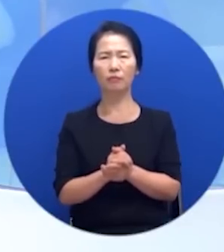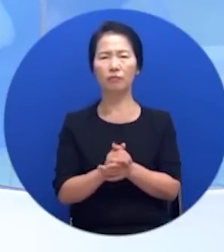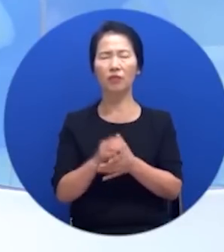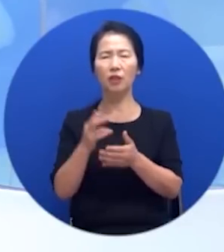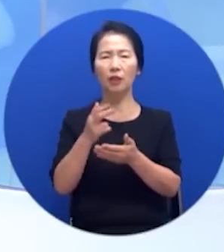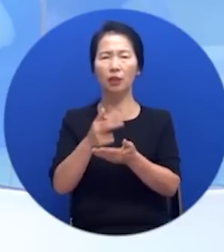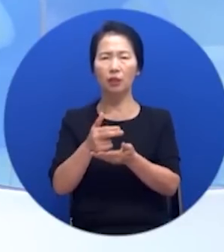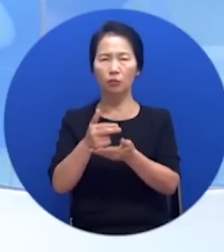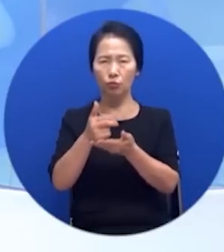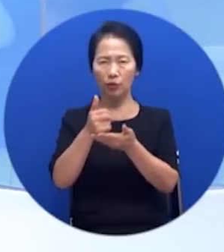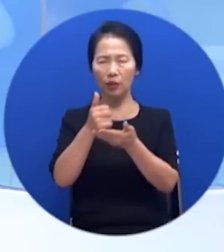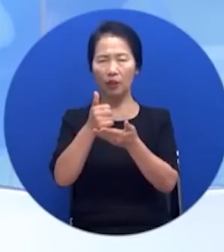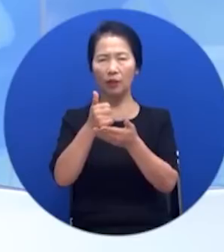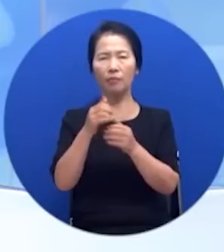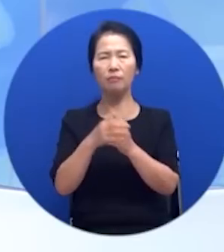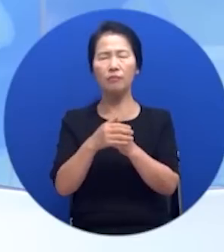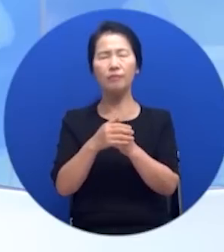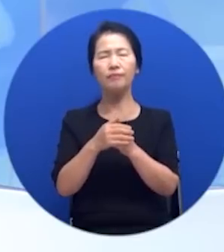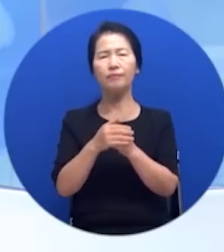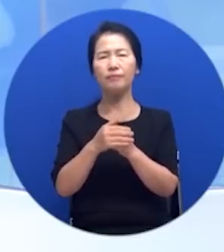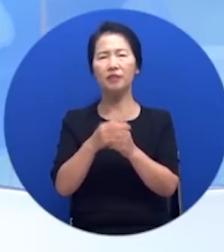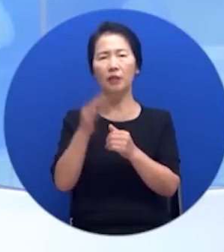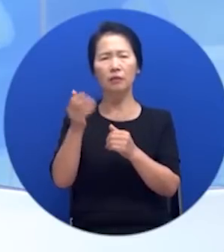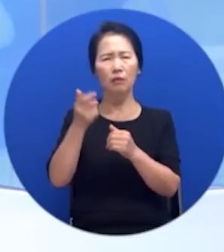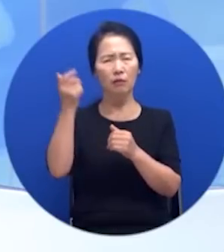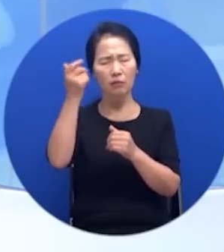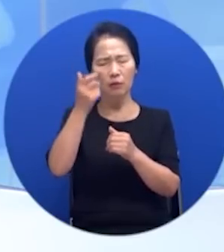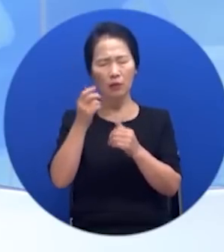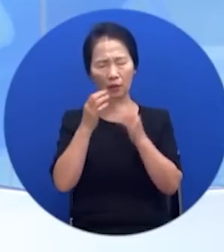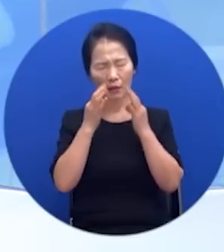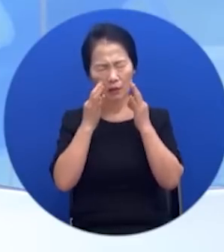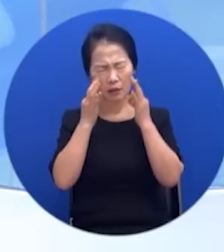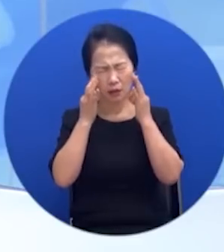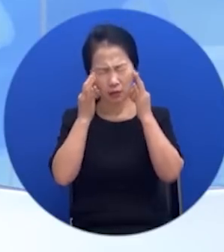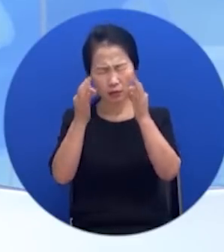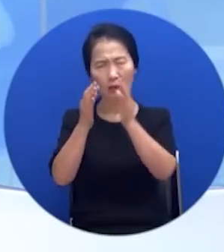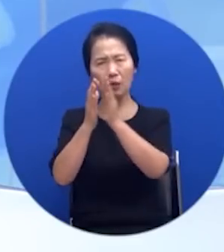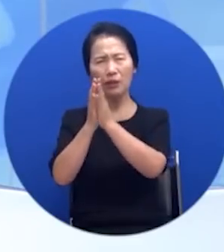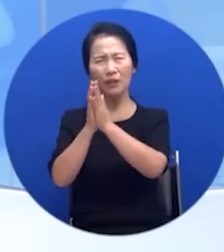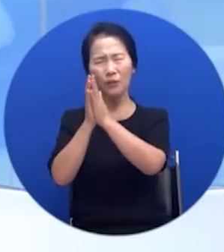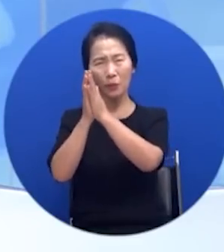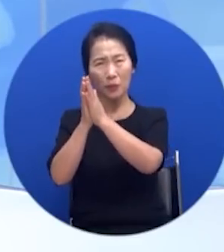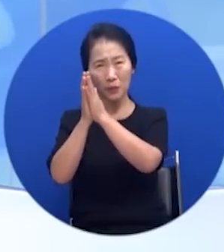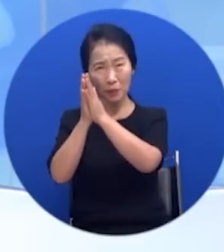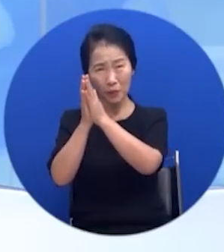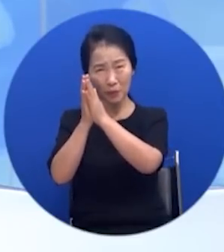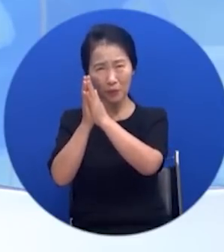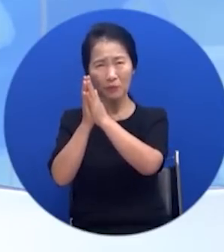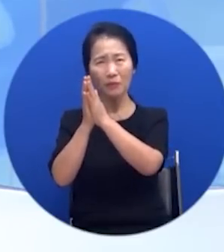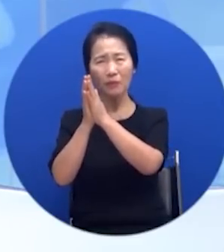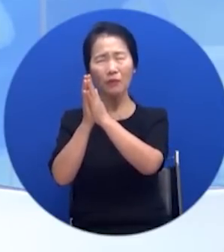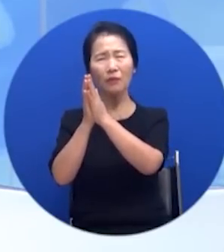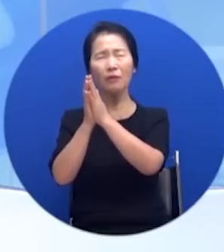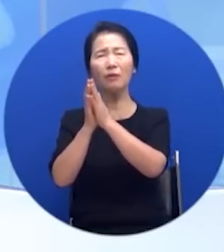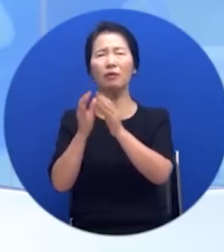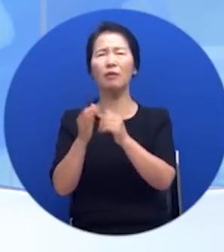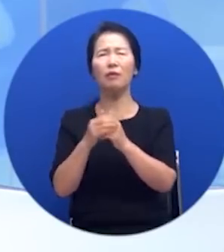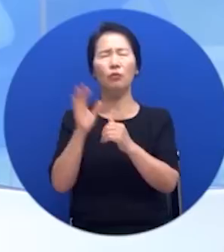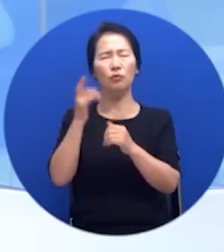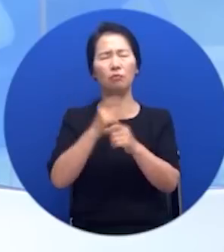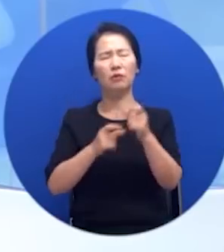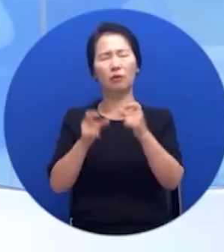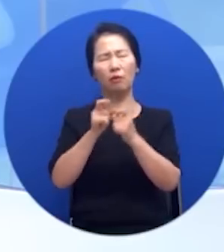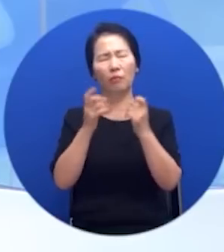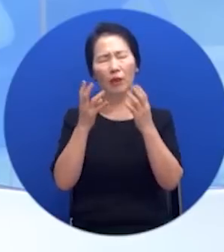주님, 성령의 간절한 기도가 요즘 너무나 필요한